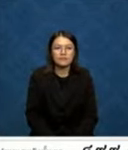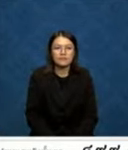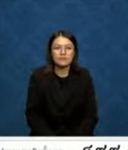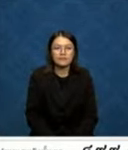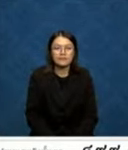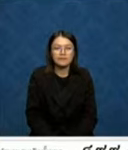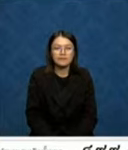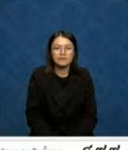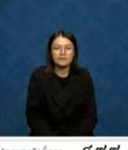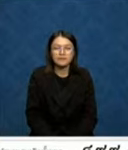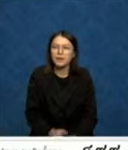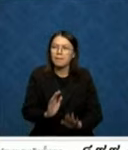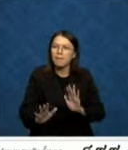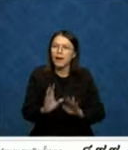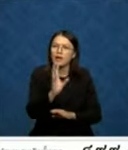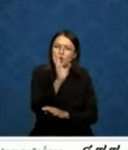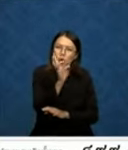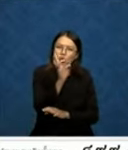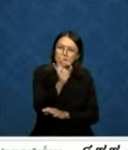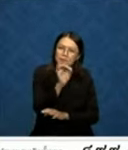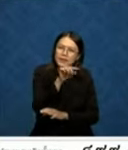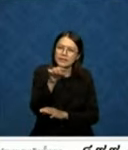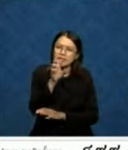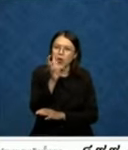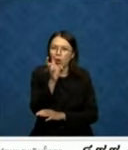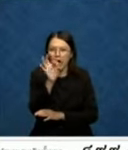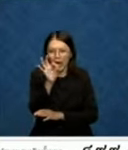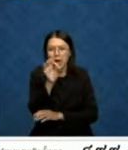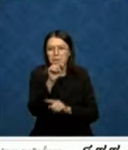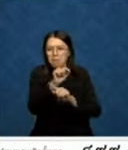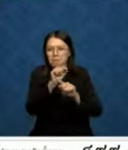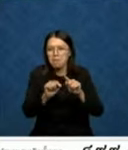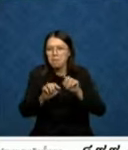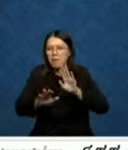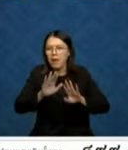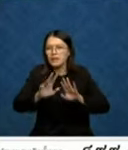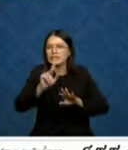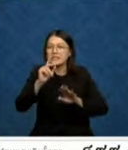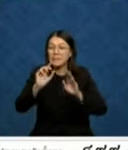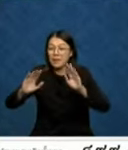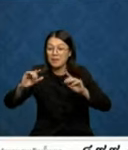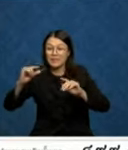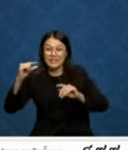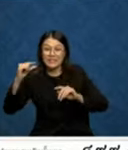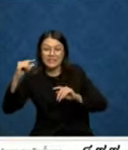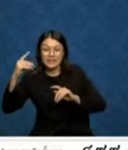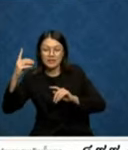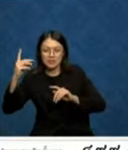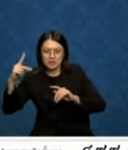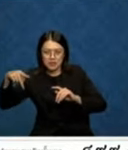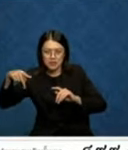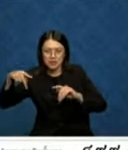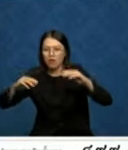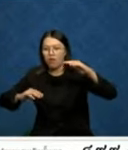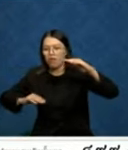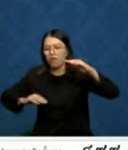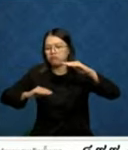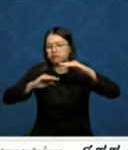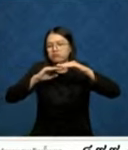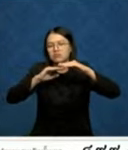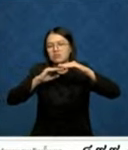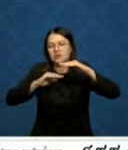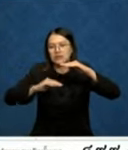ร้อยละประมาณร้อยละ68ถึงร้อยละ69เมื่อเทียบกับ GDP ซึ่งแน่นอนไม่เกินเพดานที่คณะกรรมการนโยบ